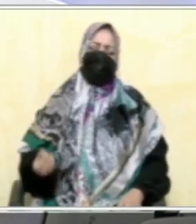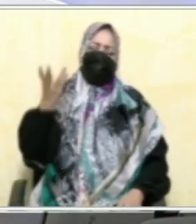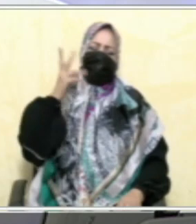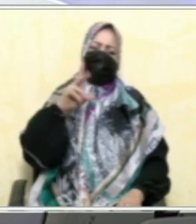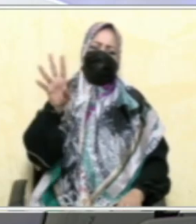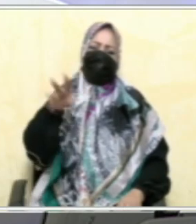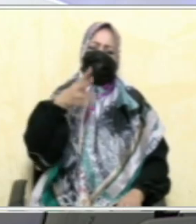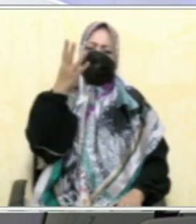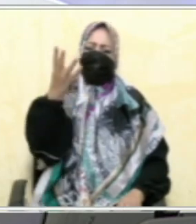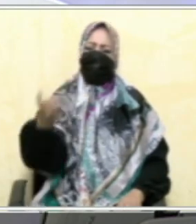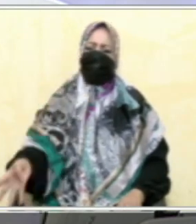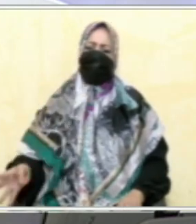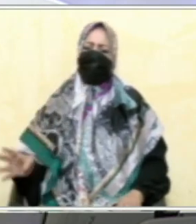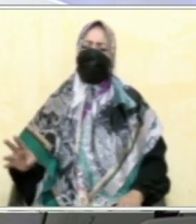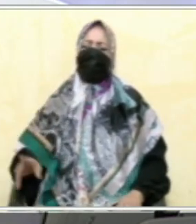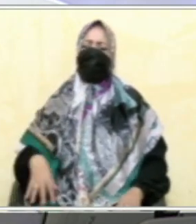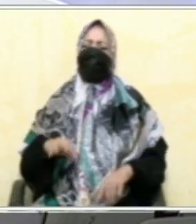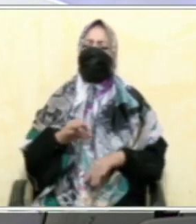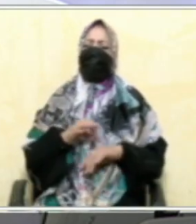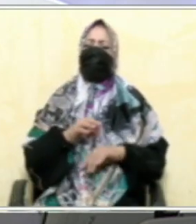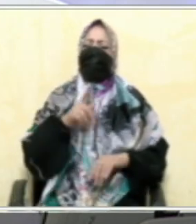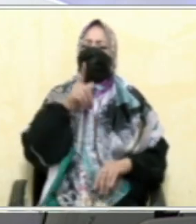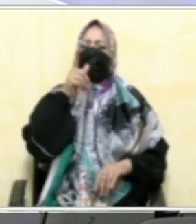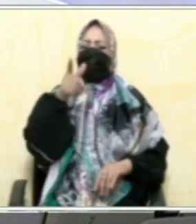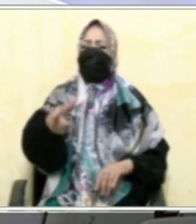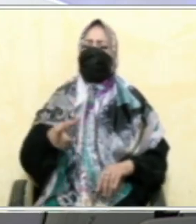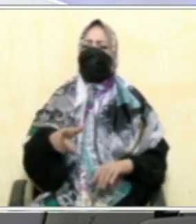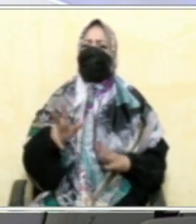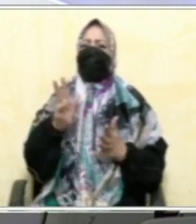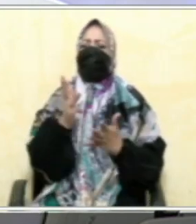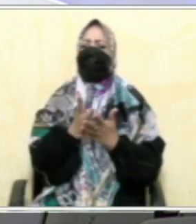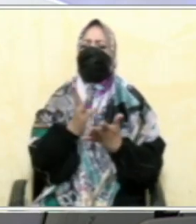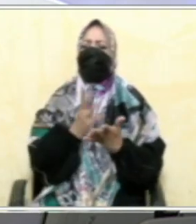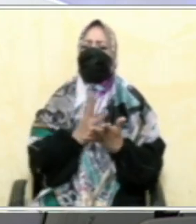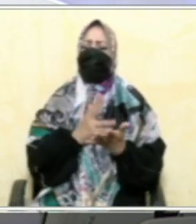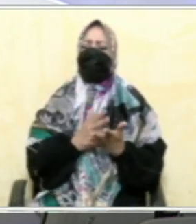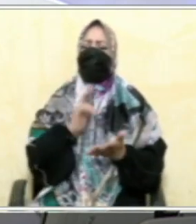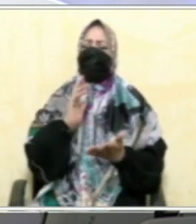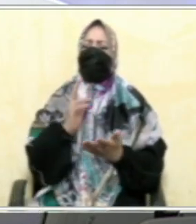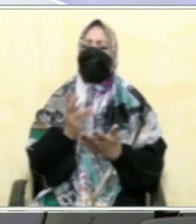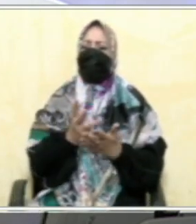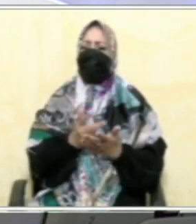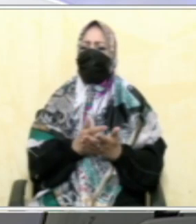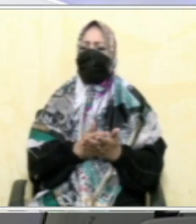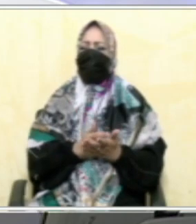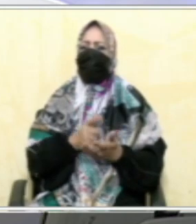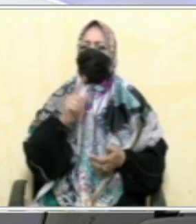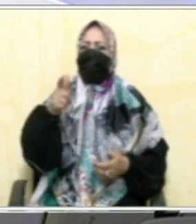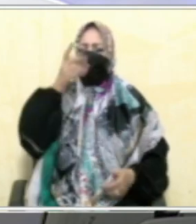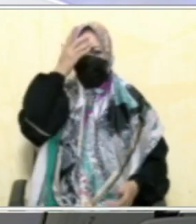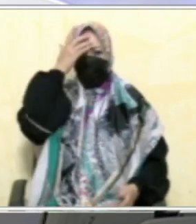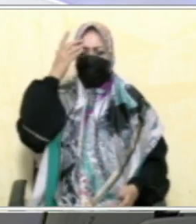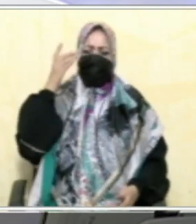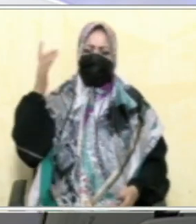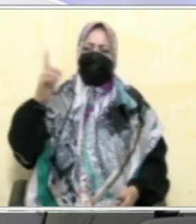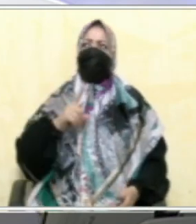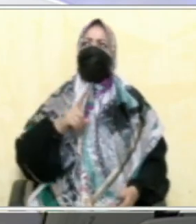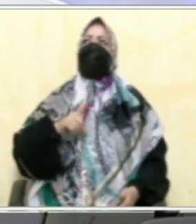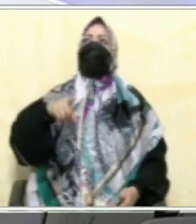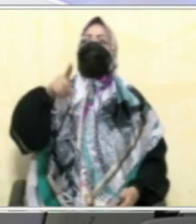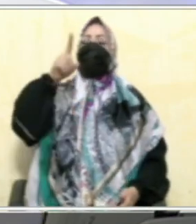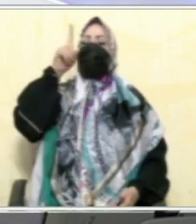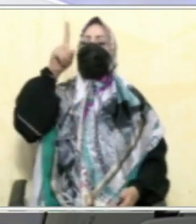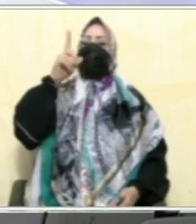الناس المتخصصين. الله جعل لكل علم أناسا متخصصين، الطب عندها ناس، الهندسة عندها ناس،